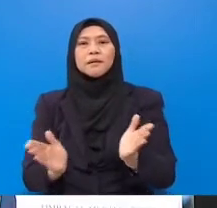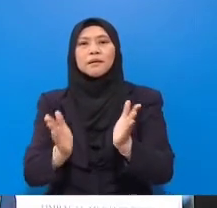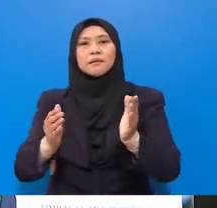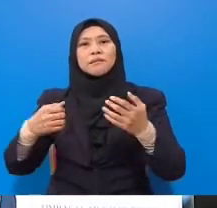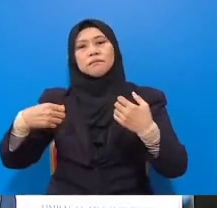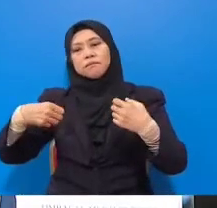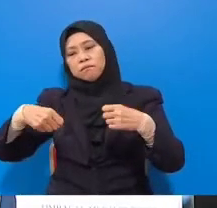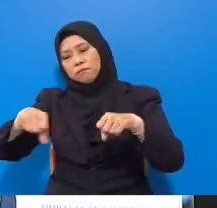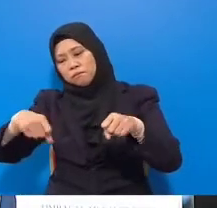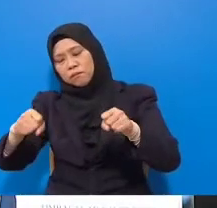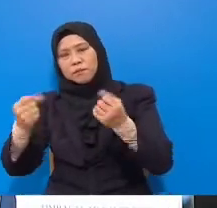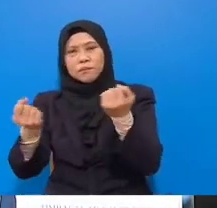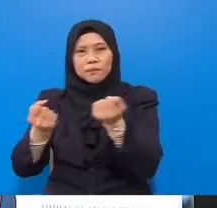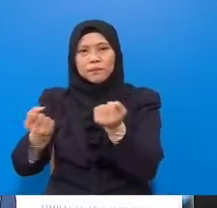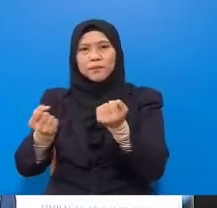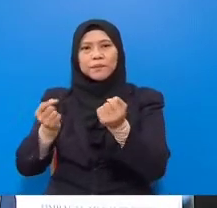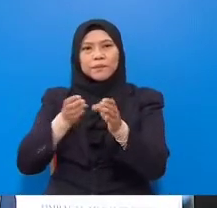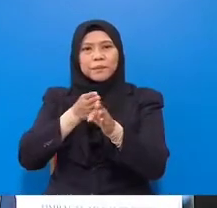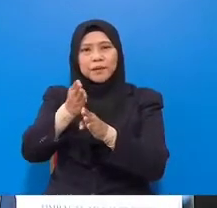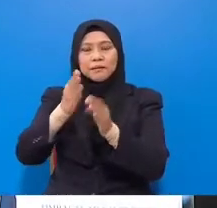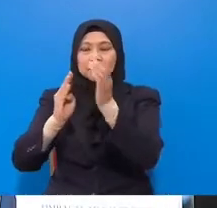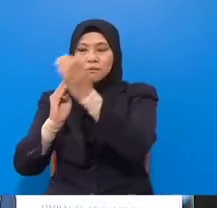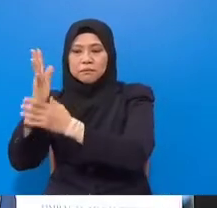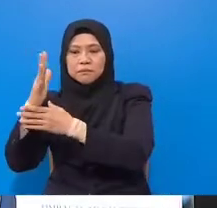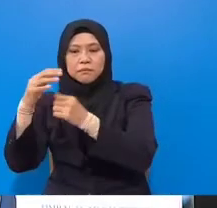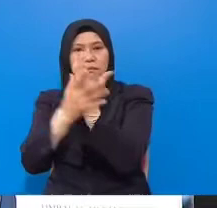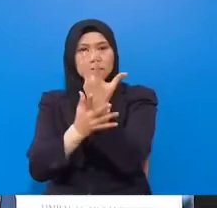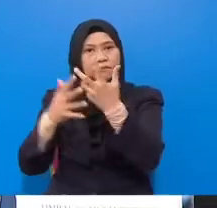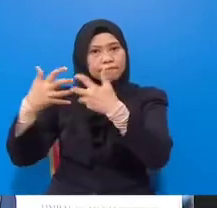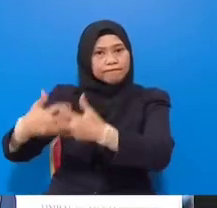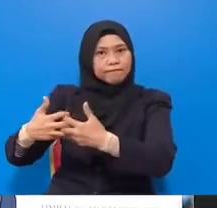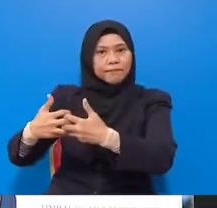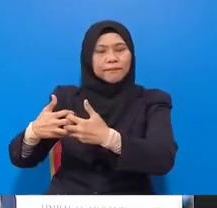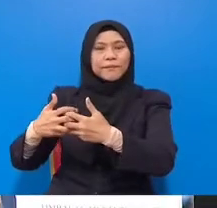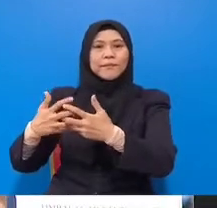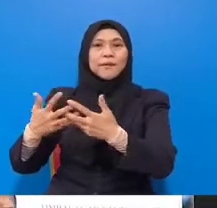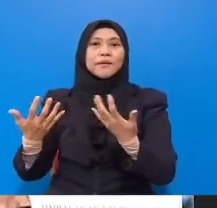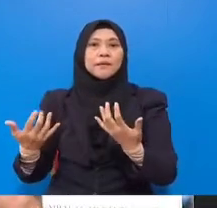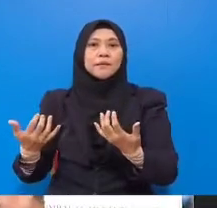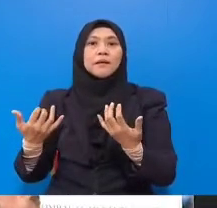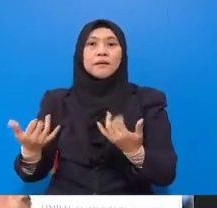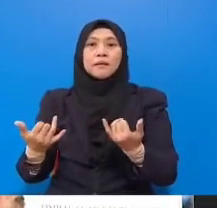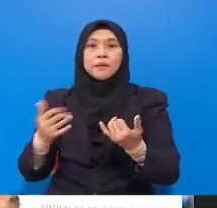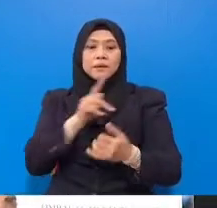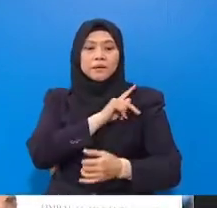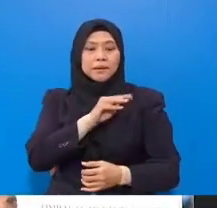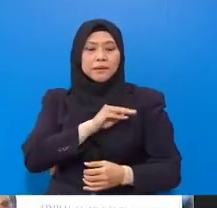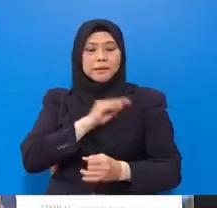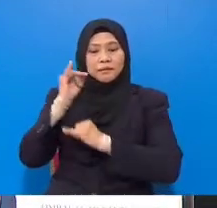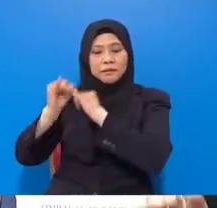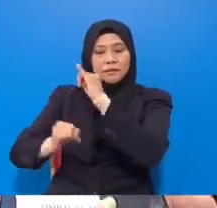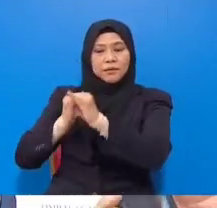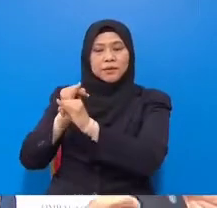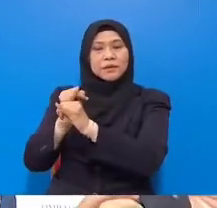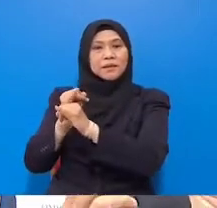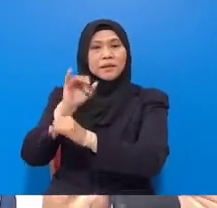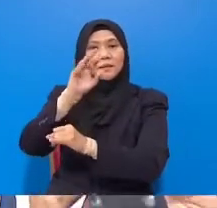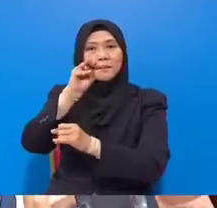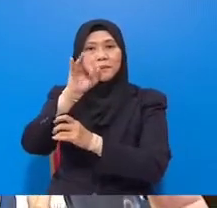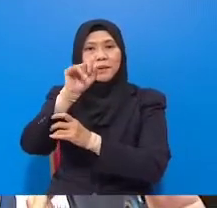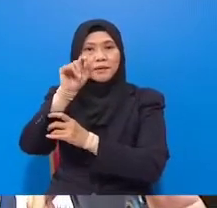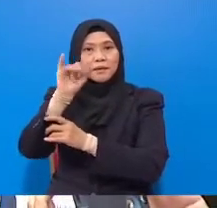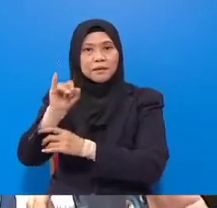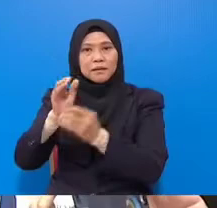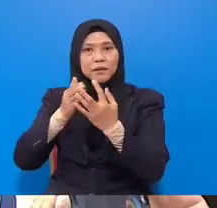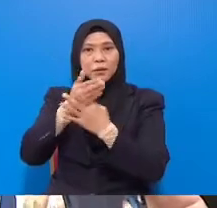dan teknologi tinggi dalam industri sarung tangan getah dimana Kementerian perdagangan antarabangsa dan industri Miti